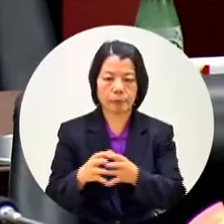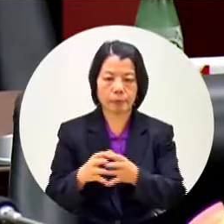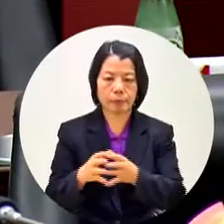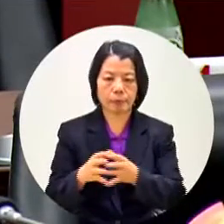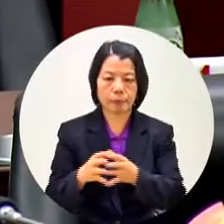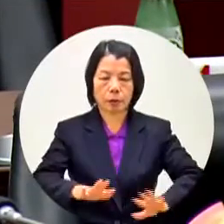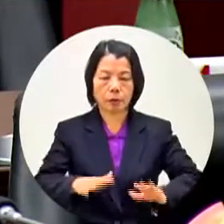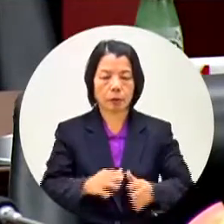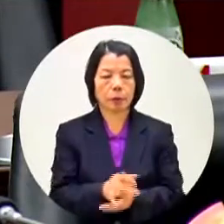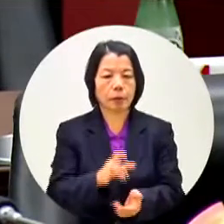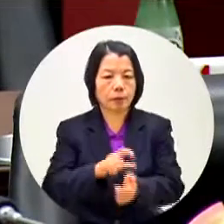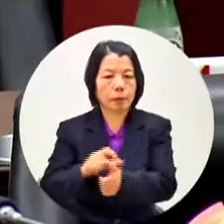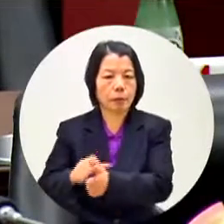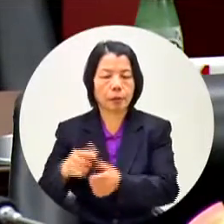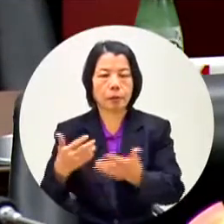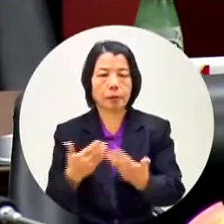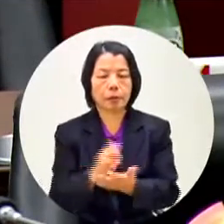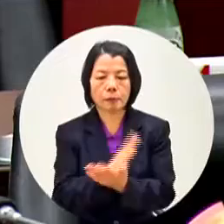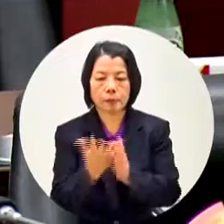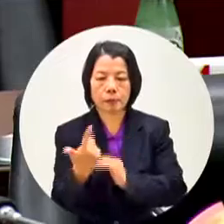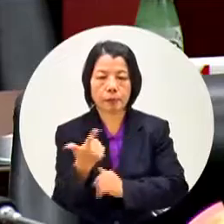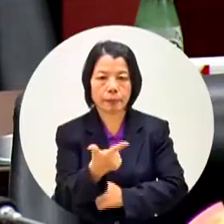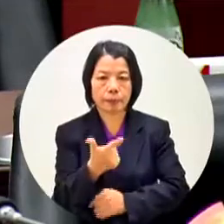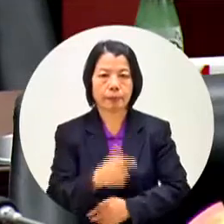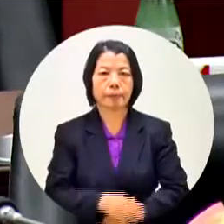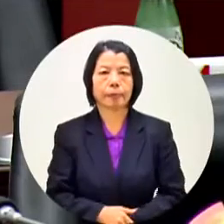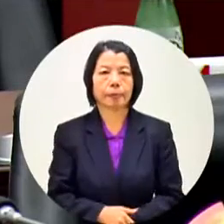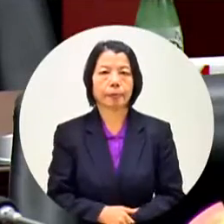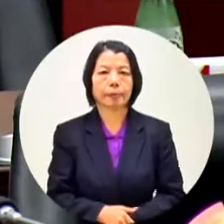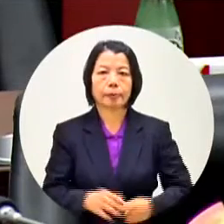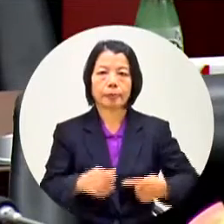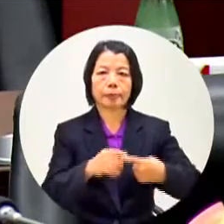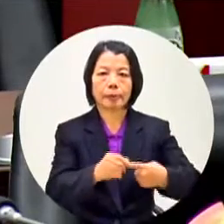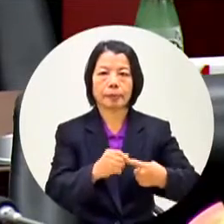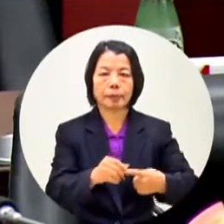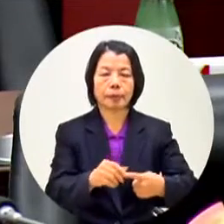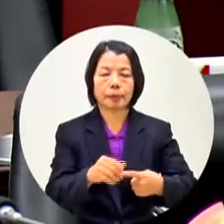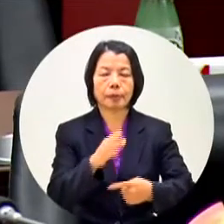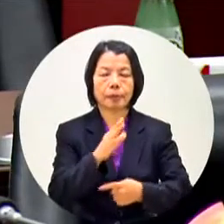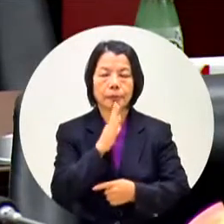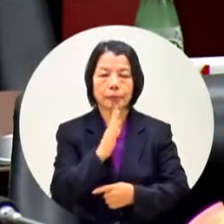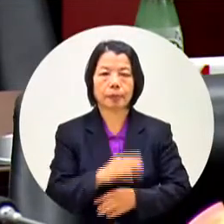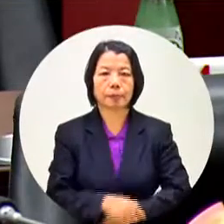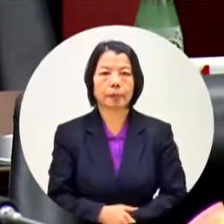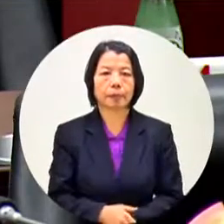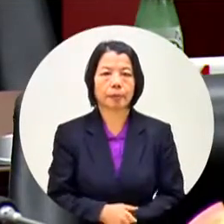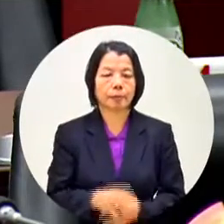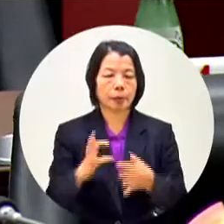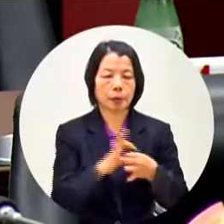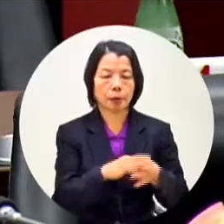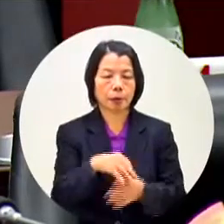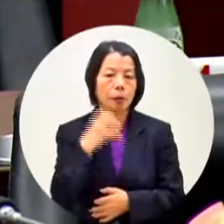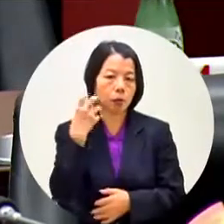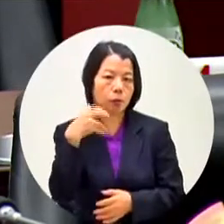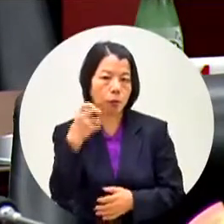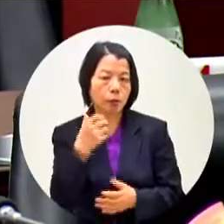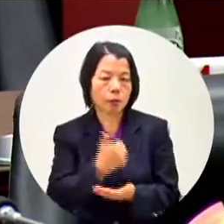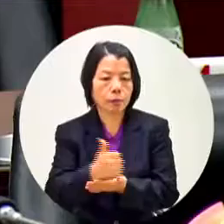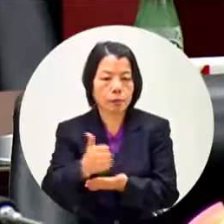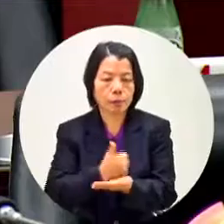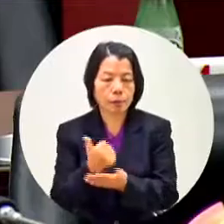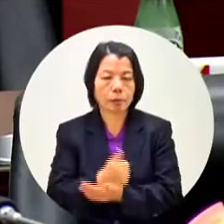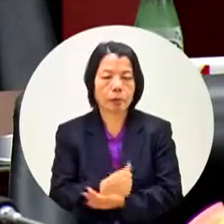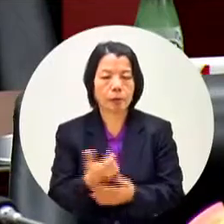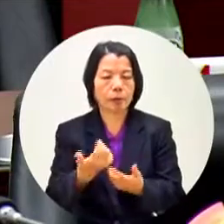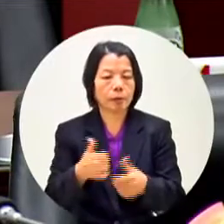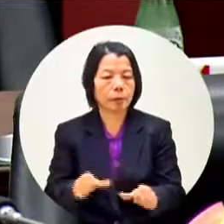好，那本席今天的议题大概分为六大类，然后第一个我要讨论的议题就是关于水果产销失衡